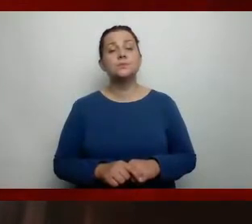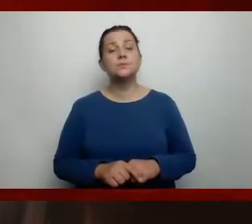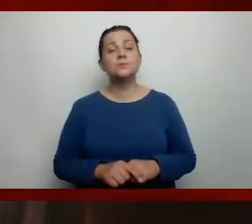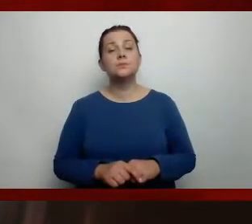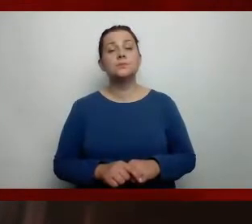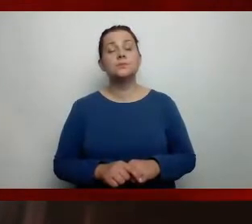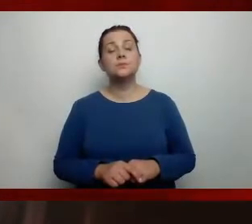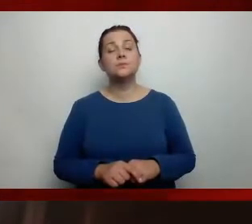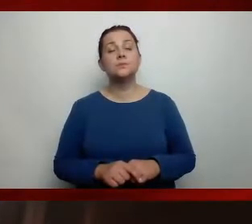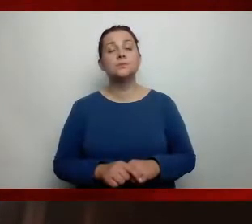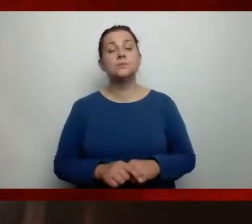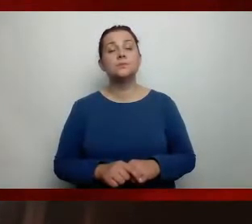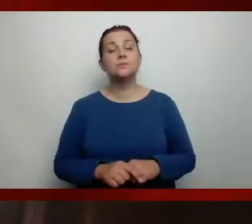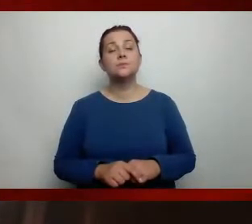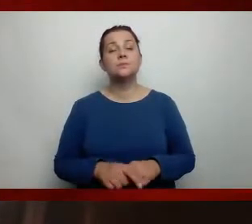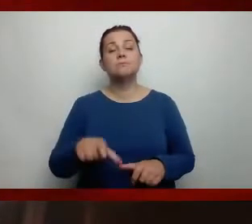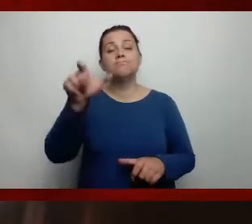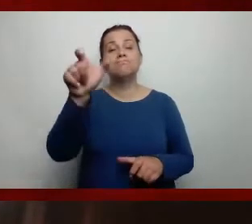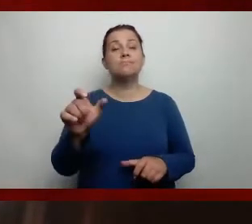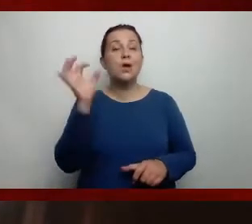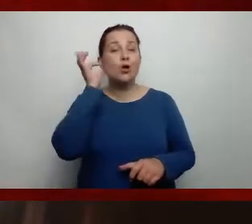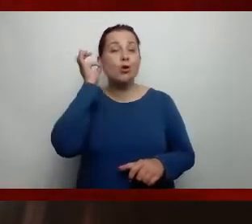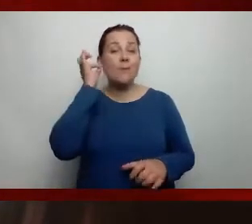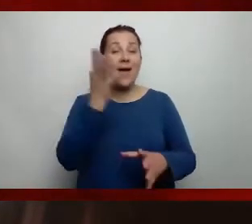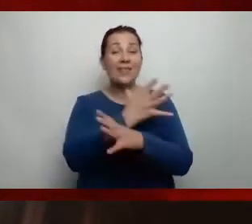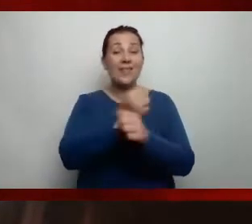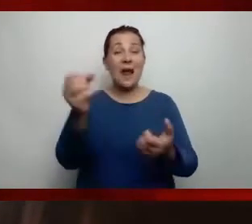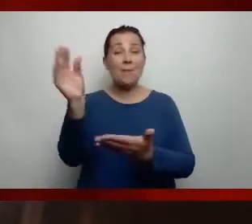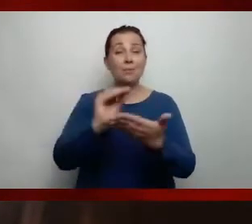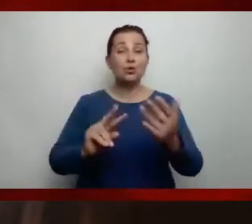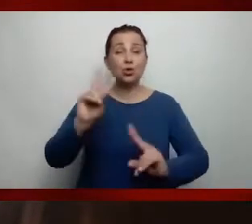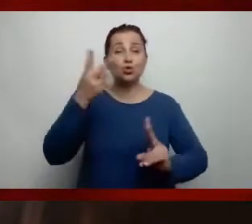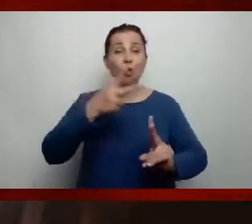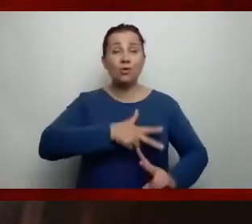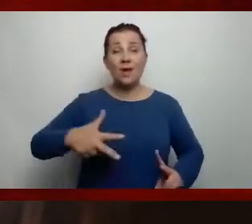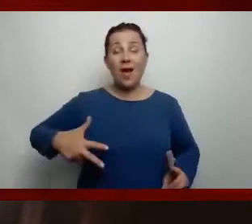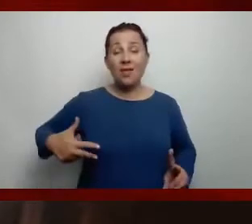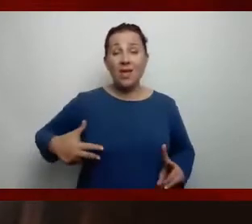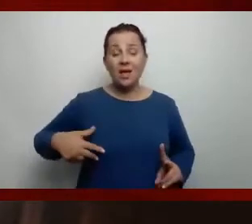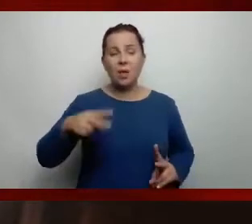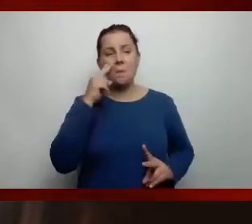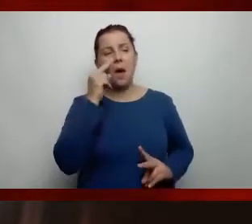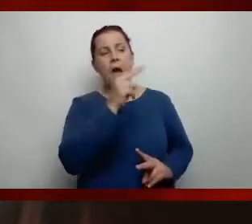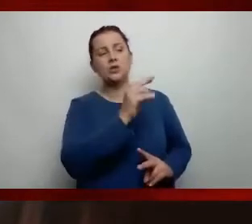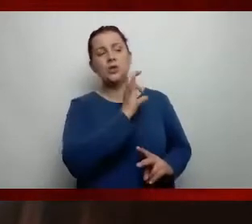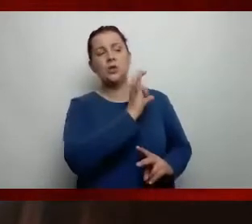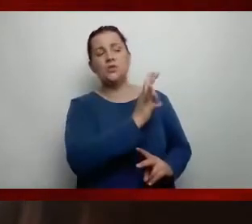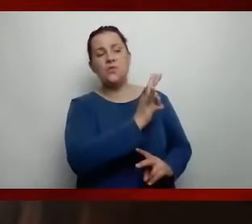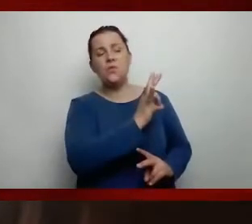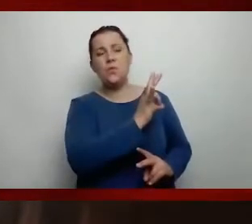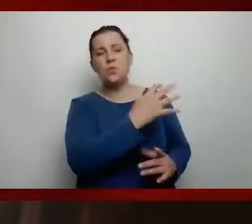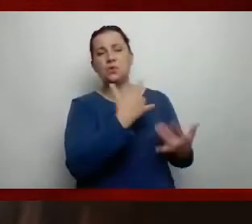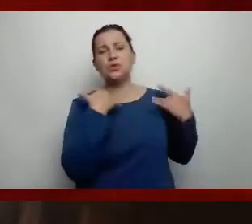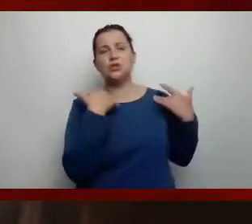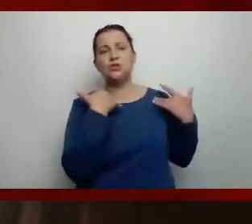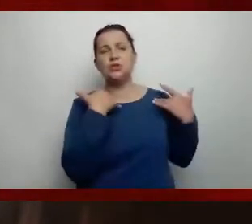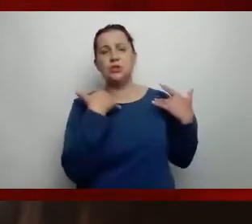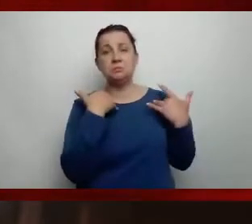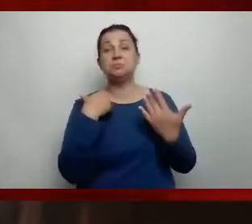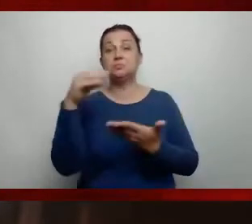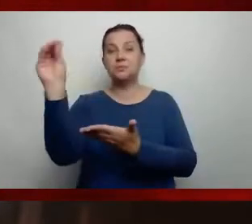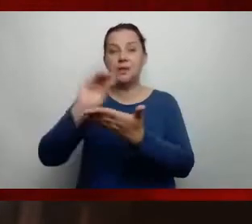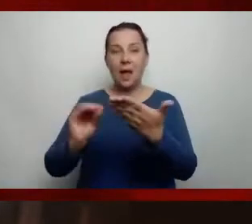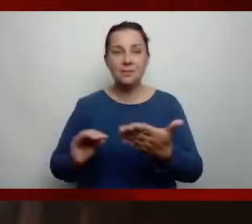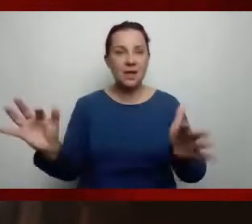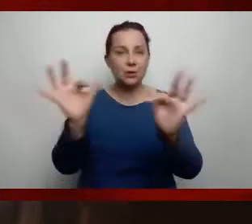pewną dramaturżkę z Kanady, która napisała krótką sztukę, której